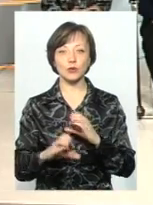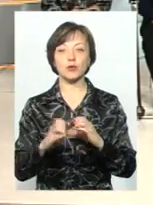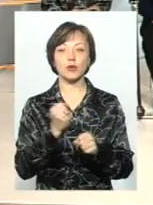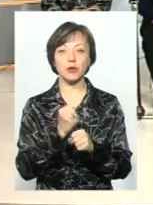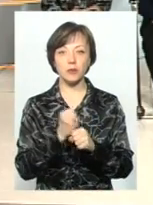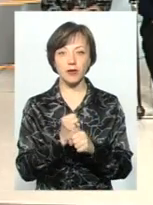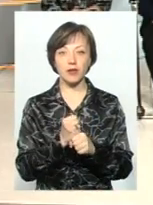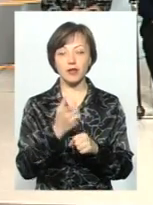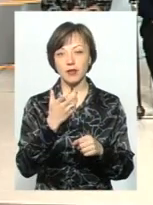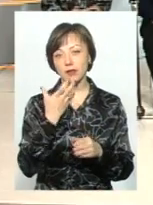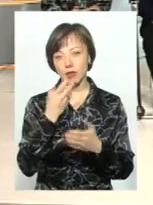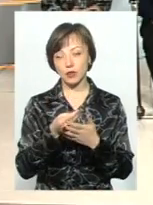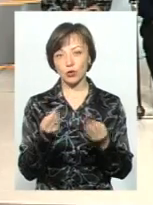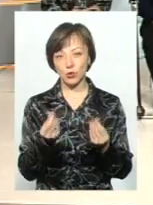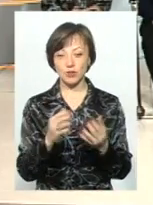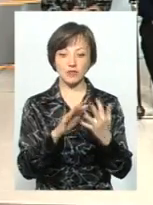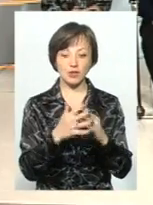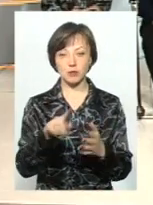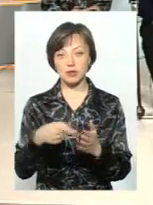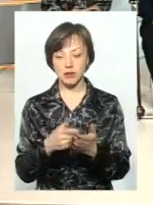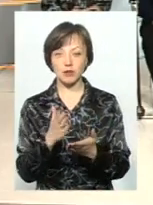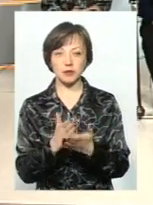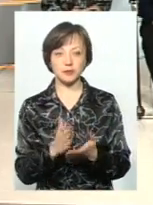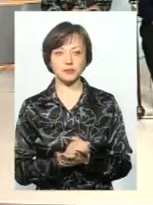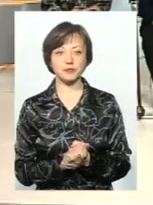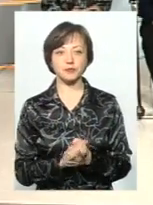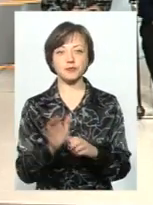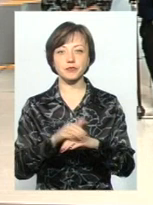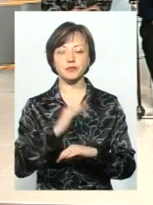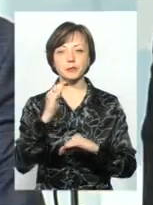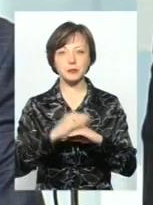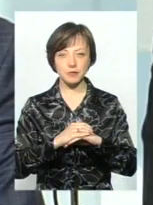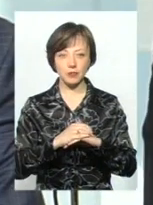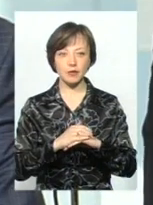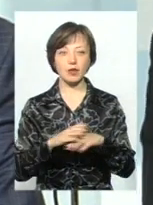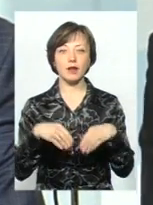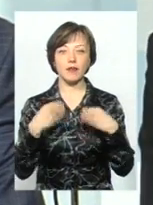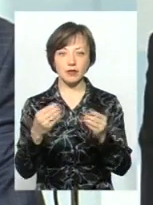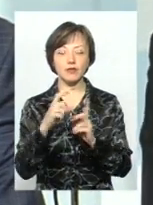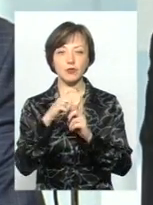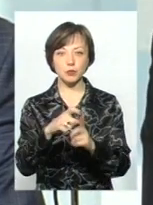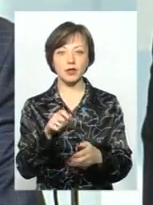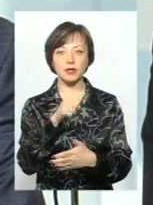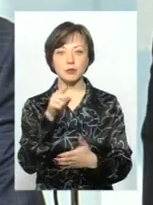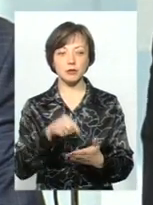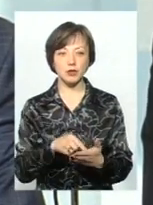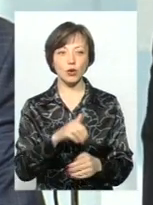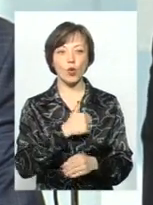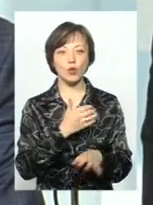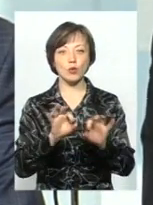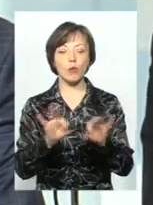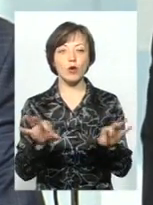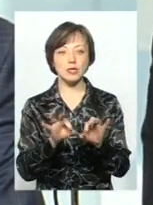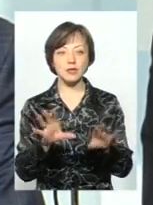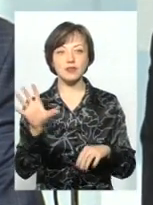містах є така ситуація. Хто дасть від... Добрий вечір. Дам відповідь на запитання. І хочу пояснити,